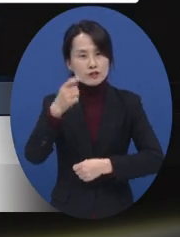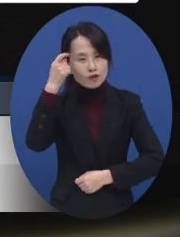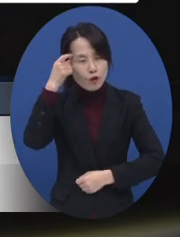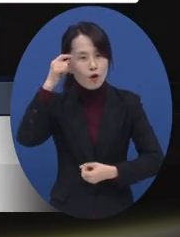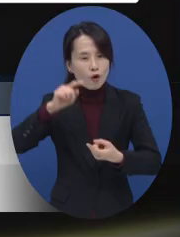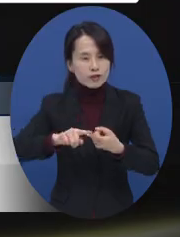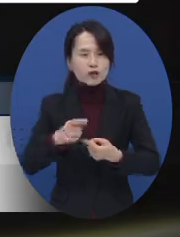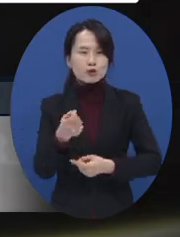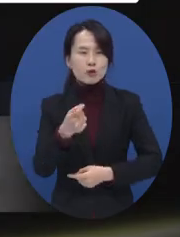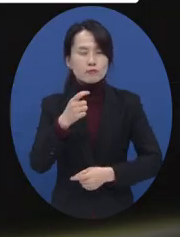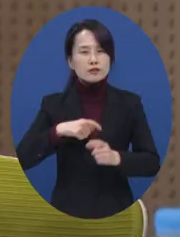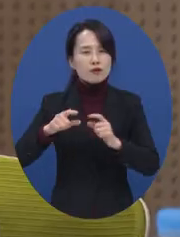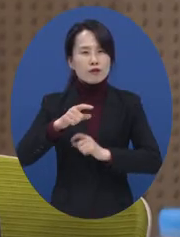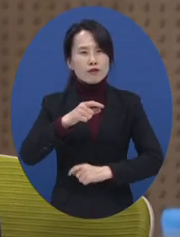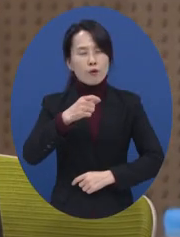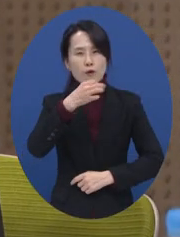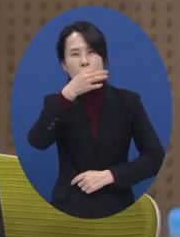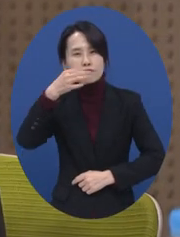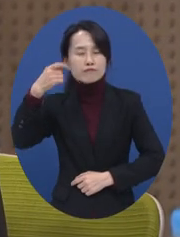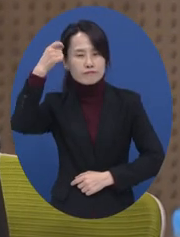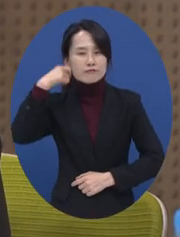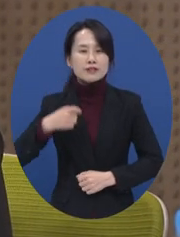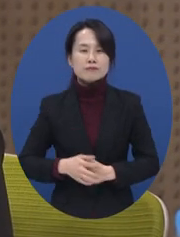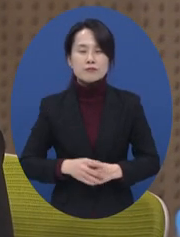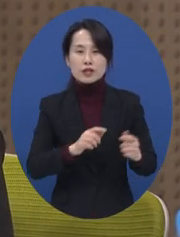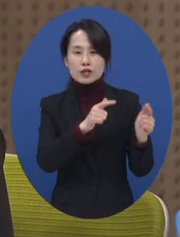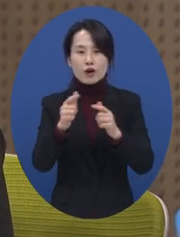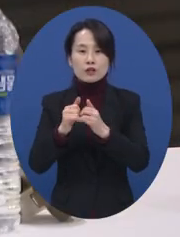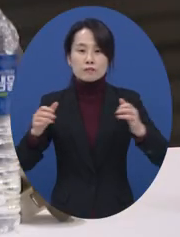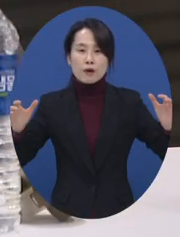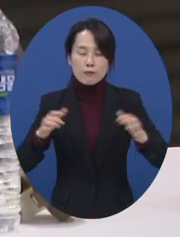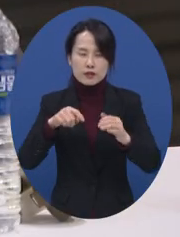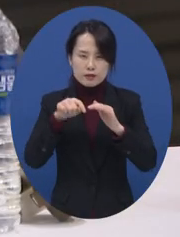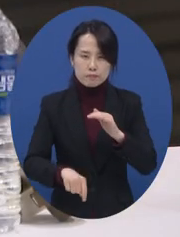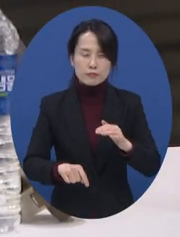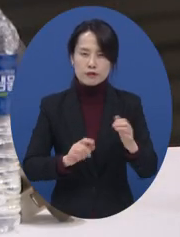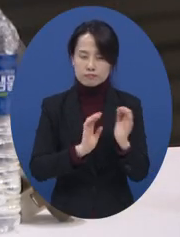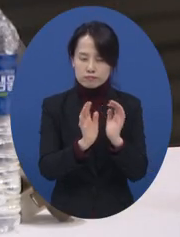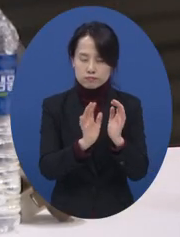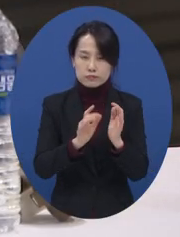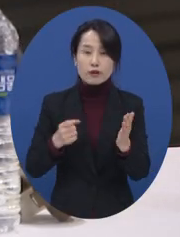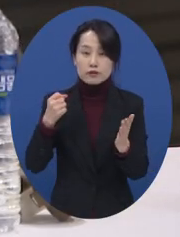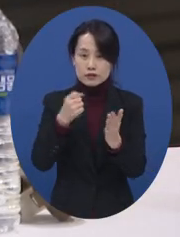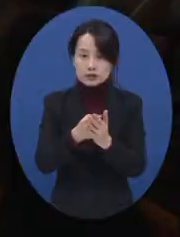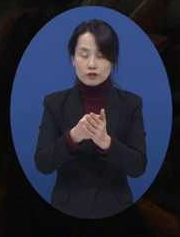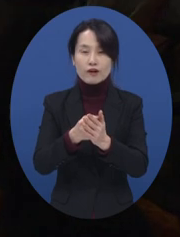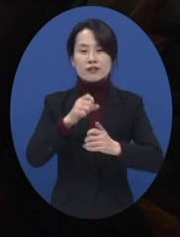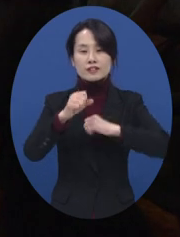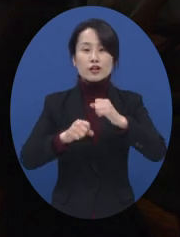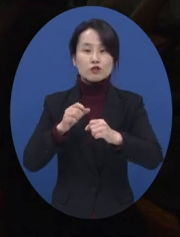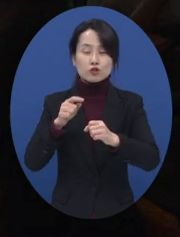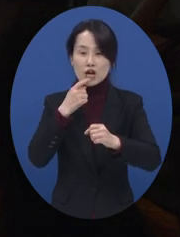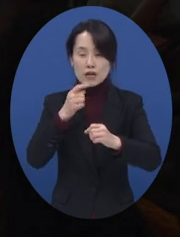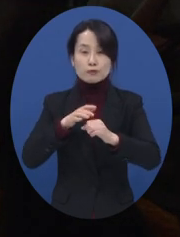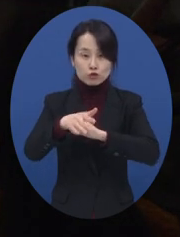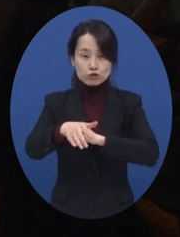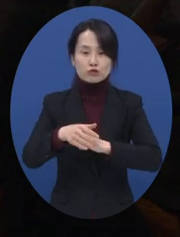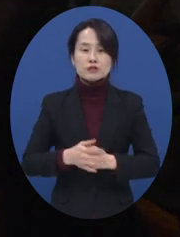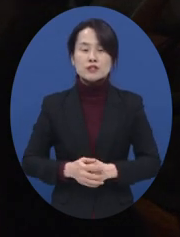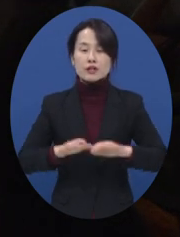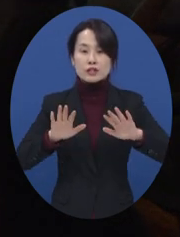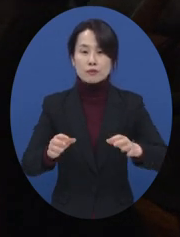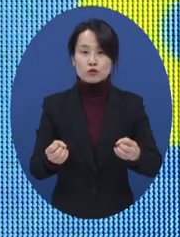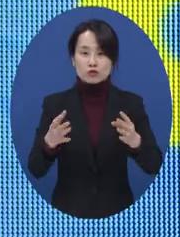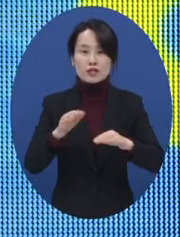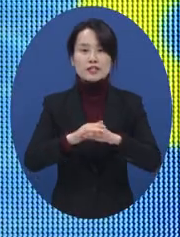있다는 거에 조금 더 흥미로웠고요. 여러 사람이 모여 깊이 의논하고 결정하는 숙의 민주주의. 경기도는 이번 축제를